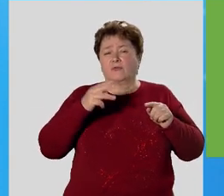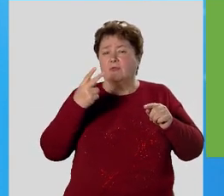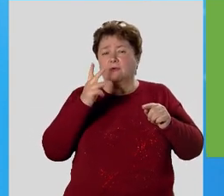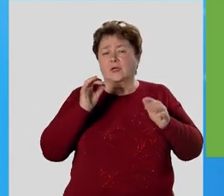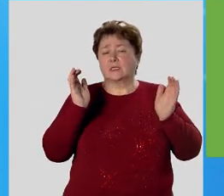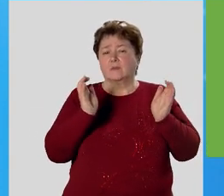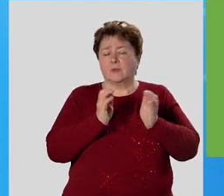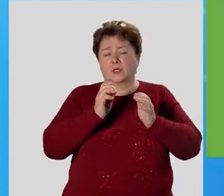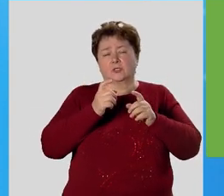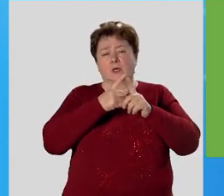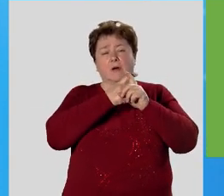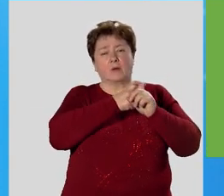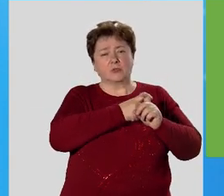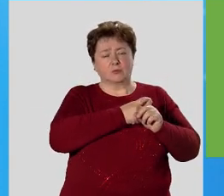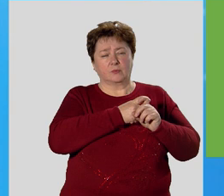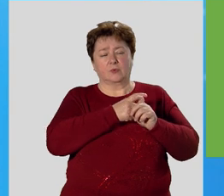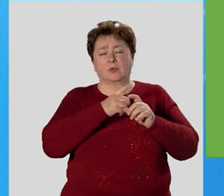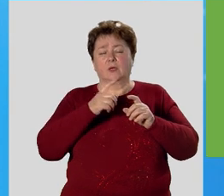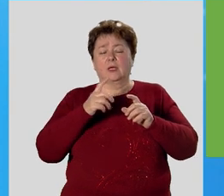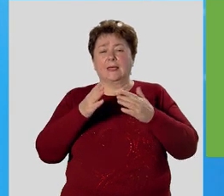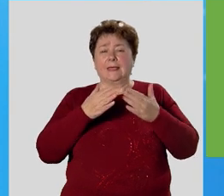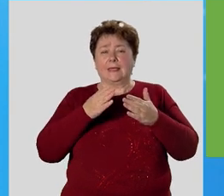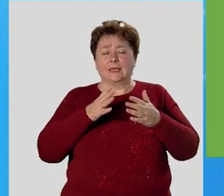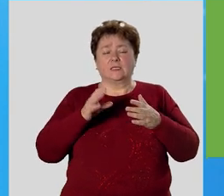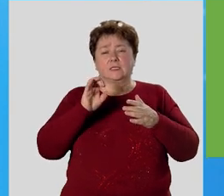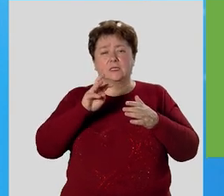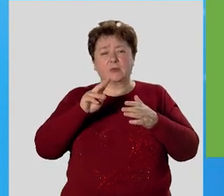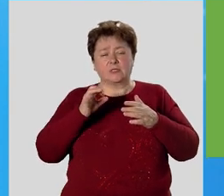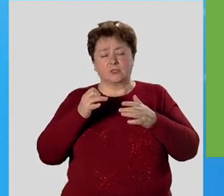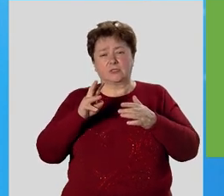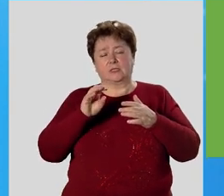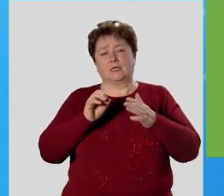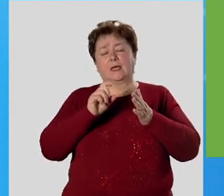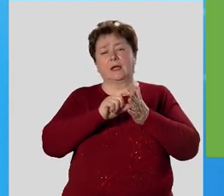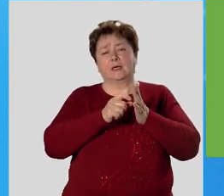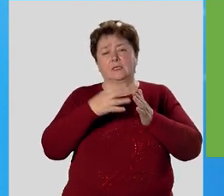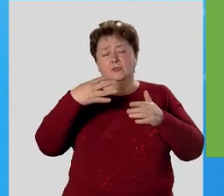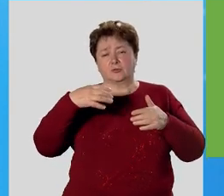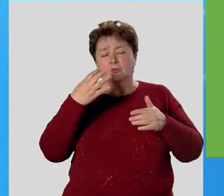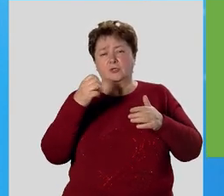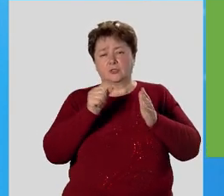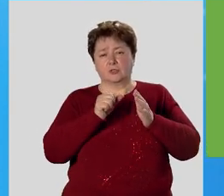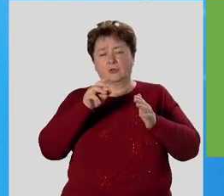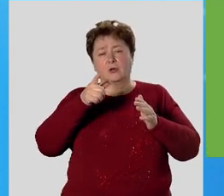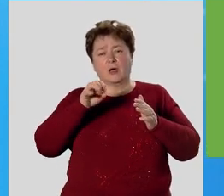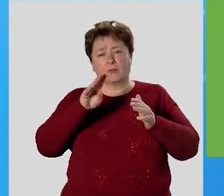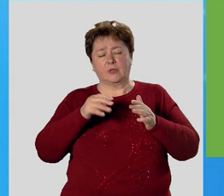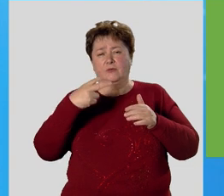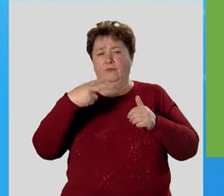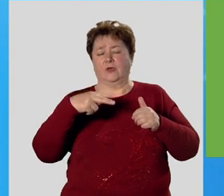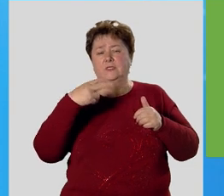два раза меньше хромосом. То есть, если в соматических клетках их 46, то в